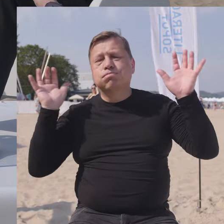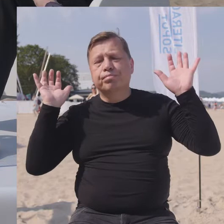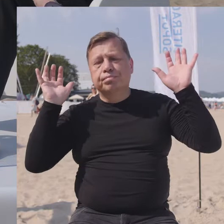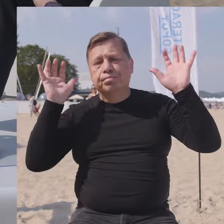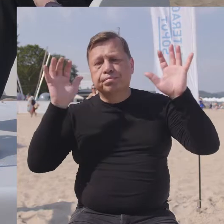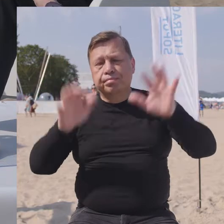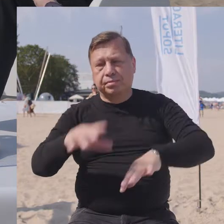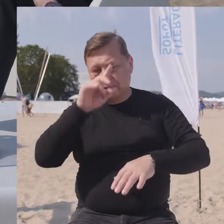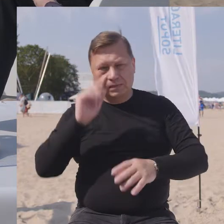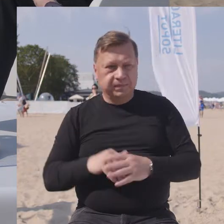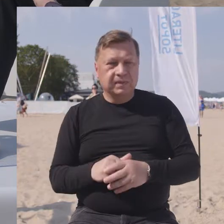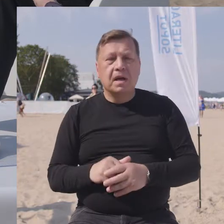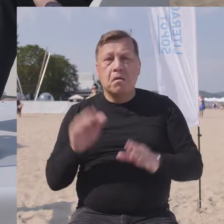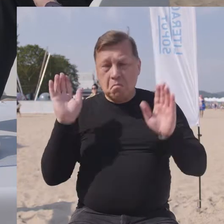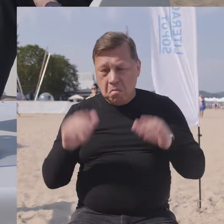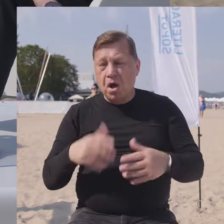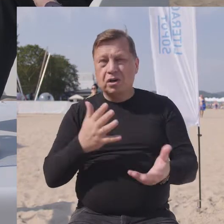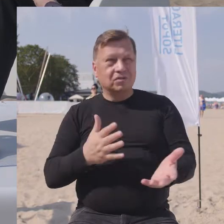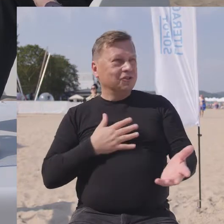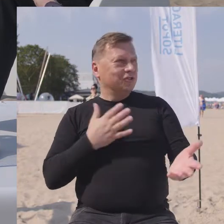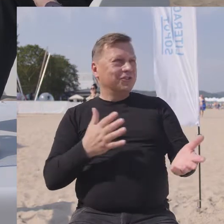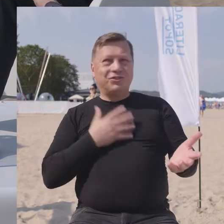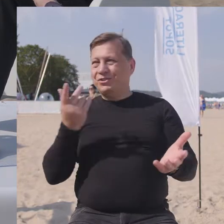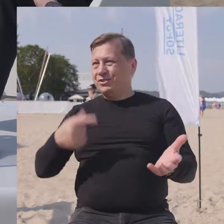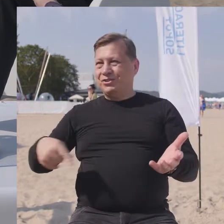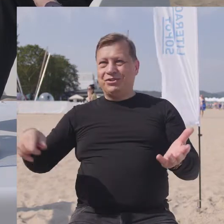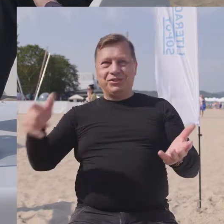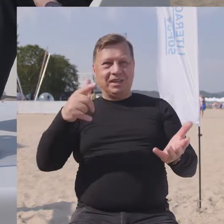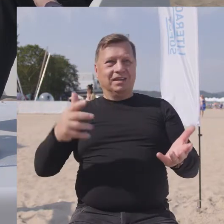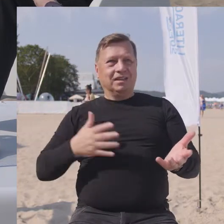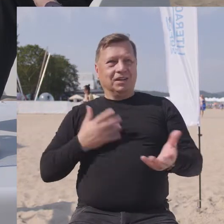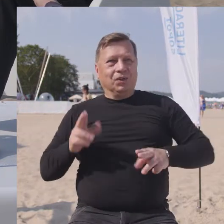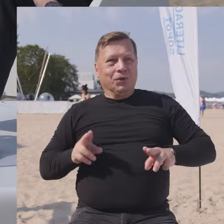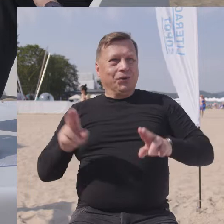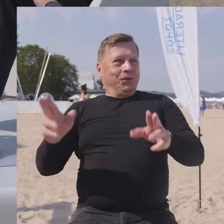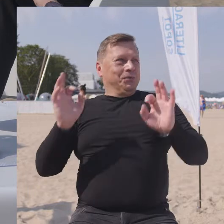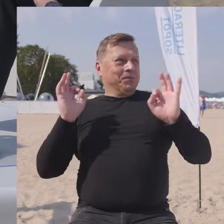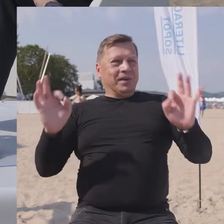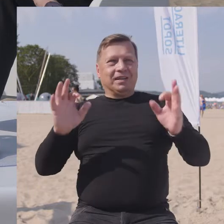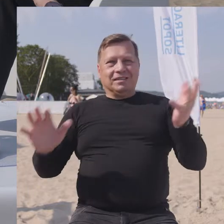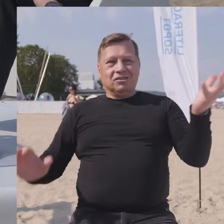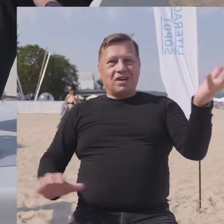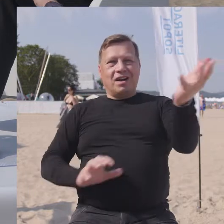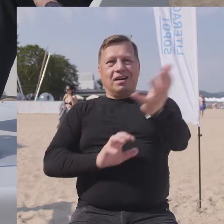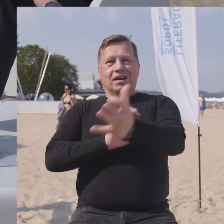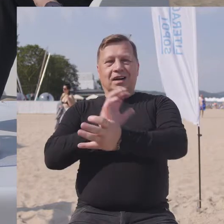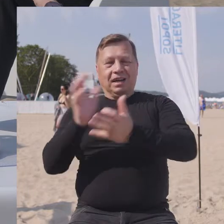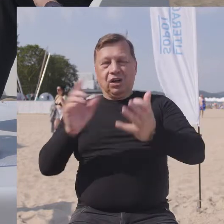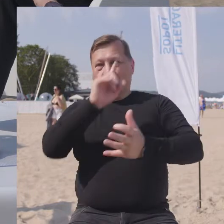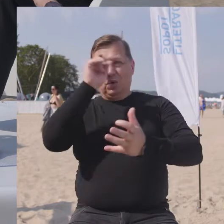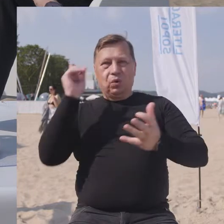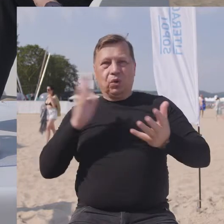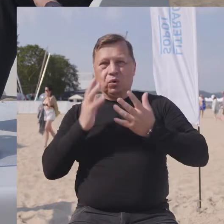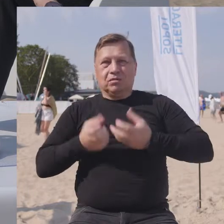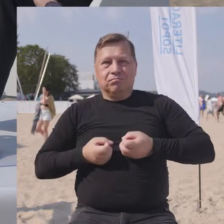momentem, w którym można było poczuć się jako część świata. I to otwierało ludzi do